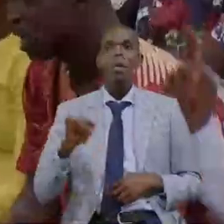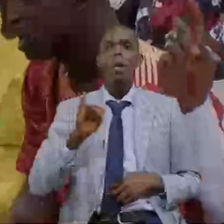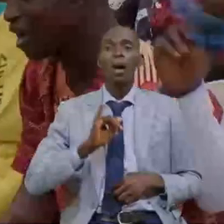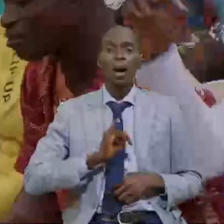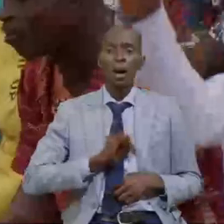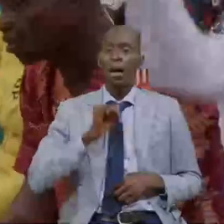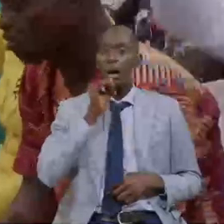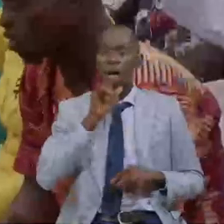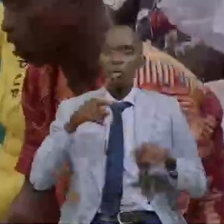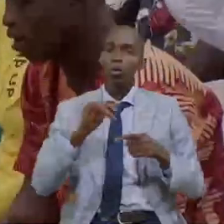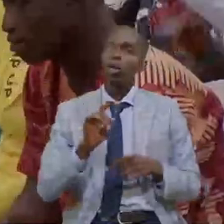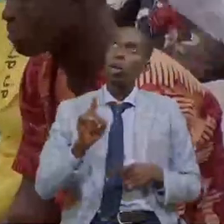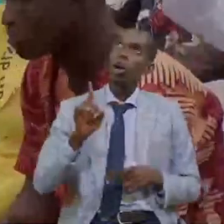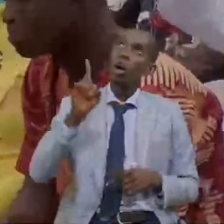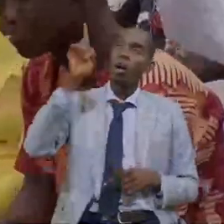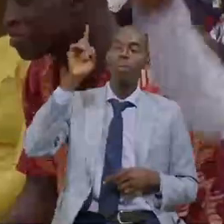Je monte.